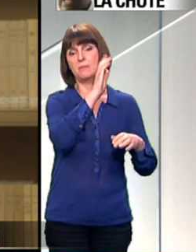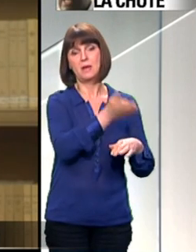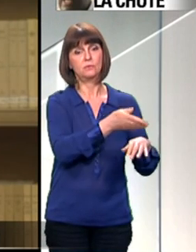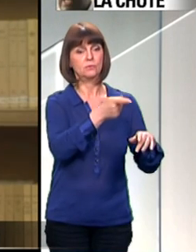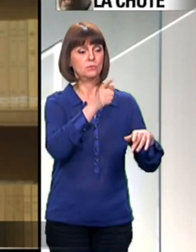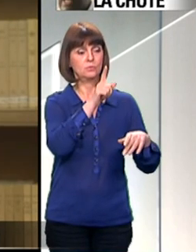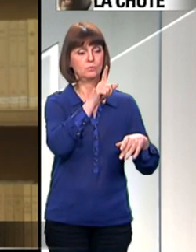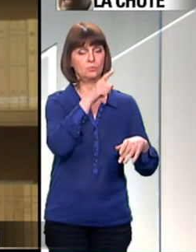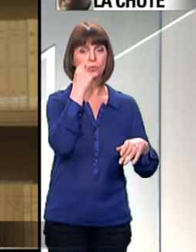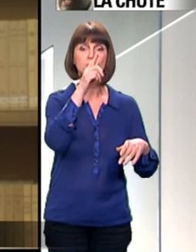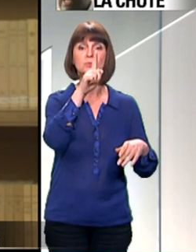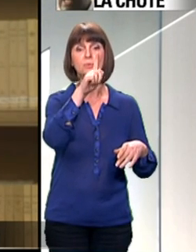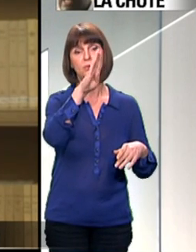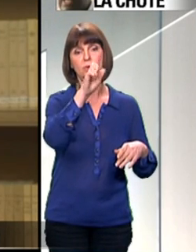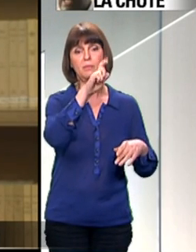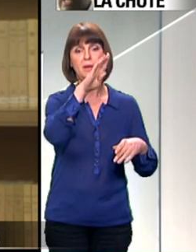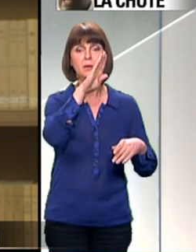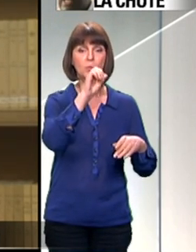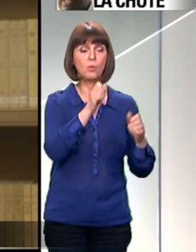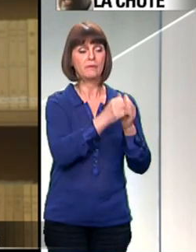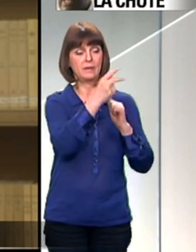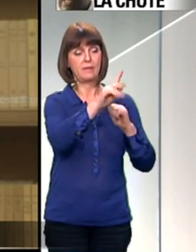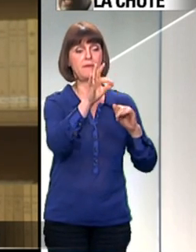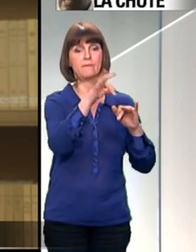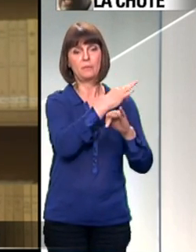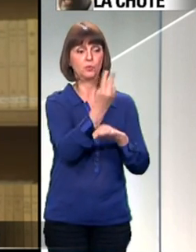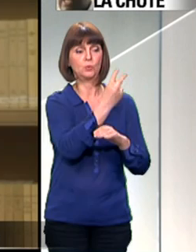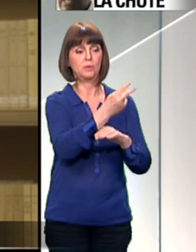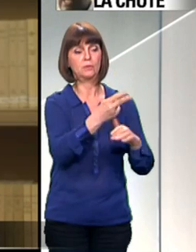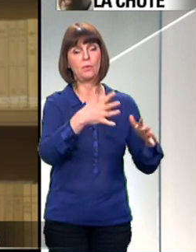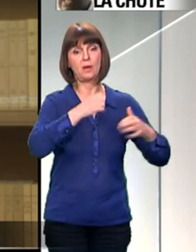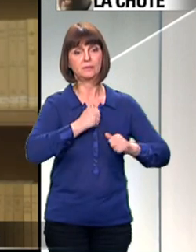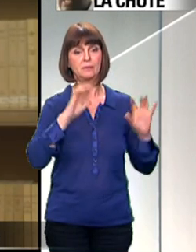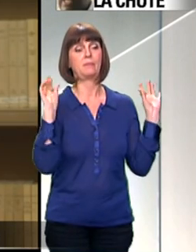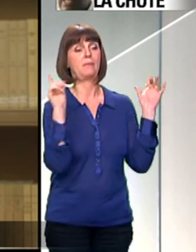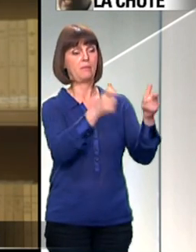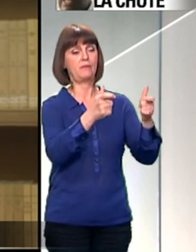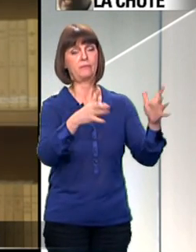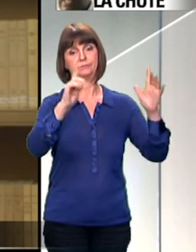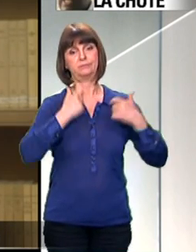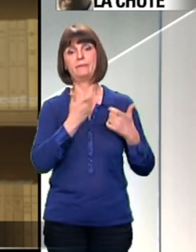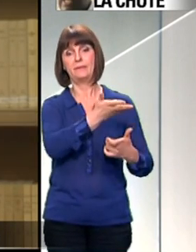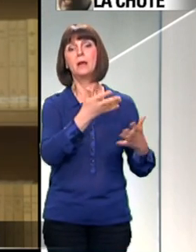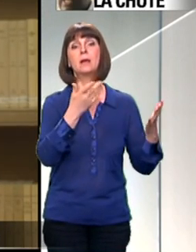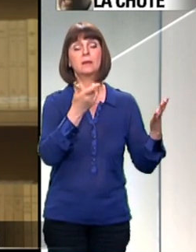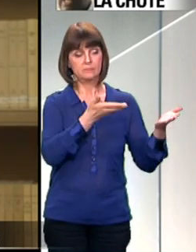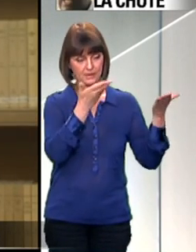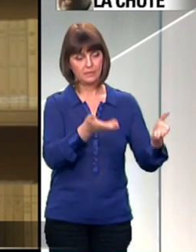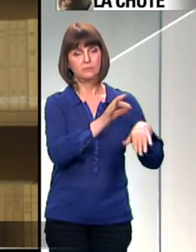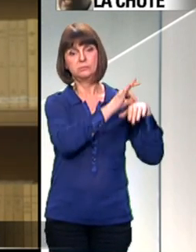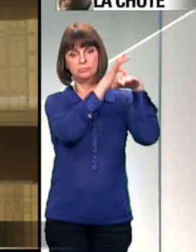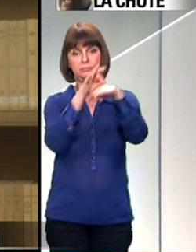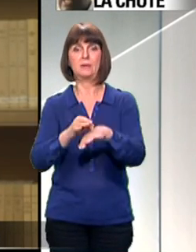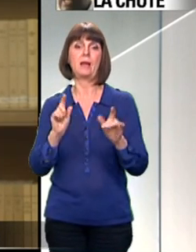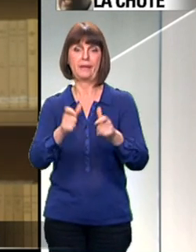son épouse Simone Gbagbo viennent de se rendre et sont à présent aux